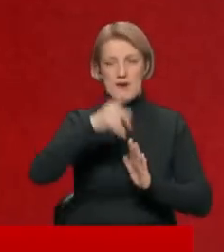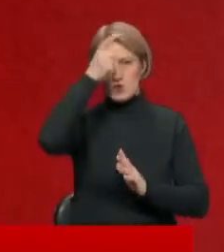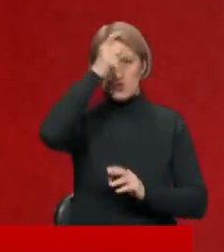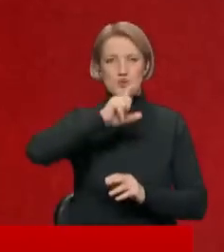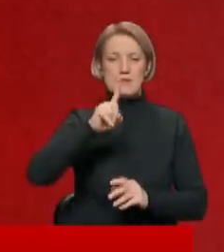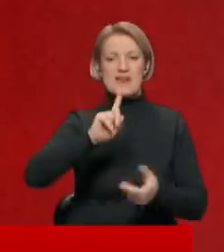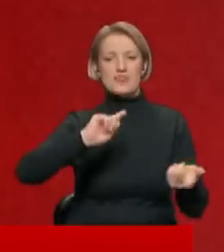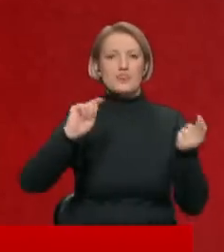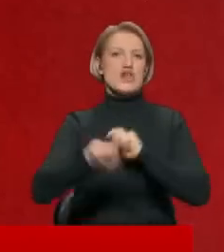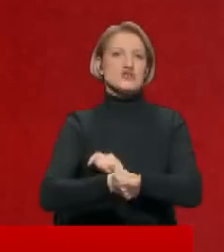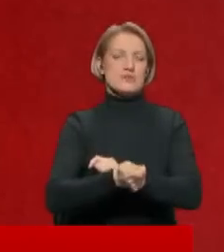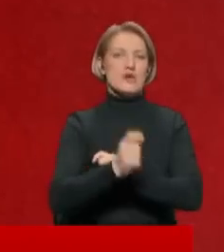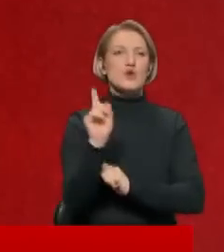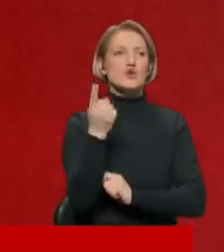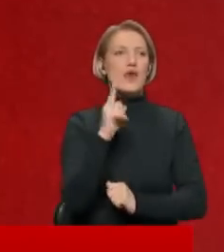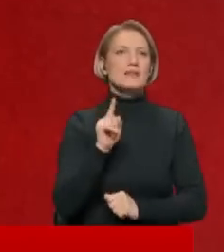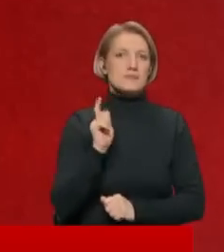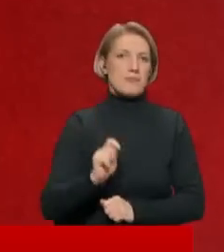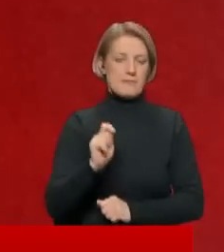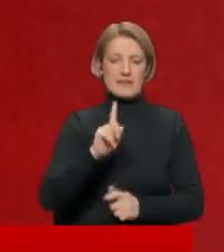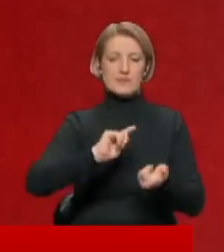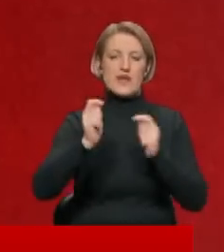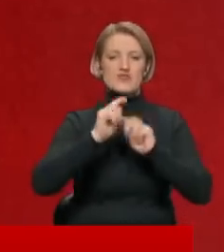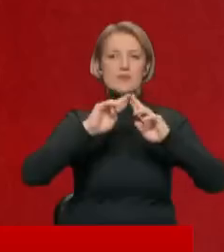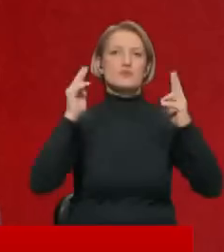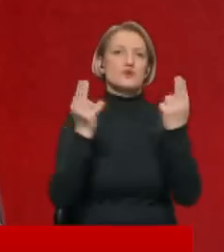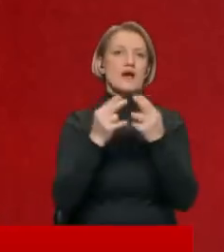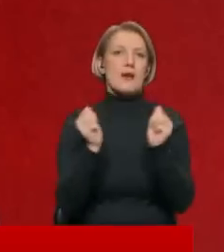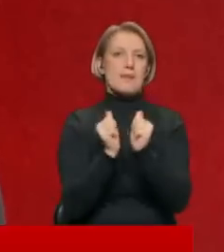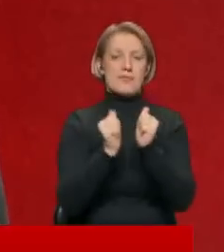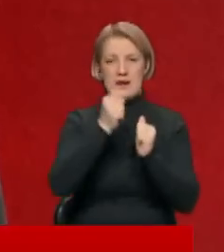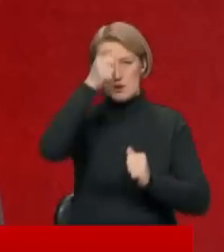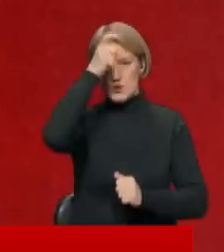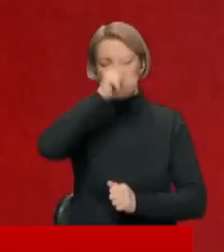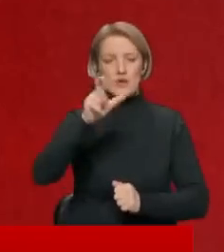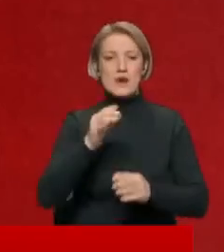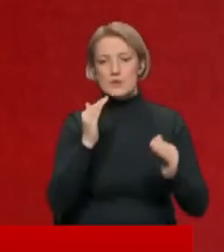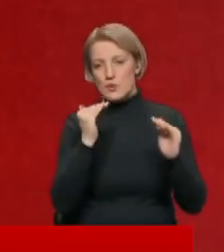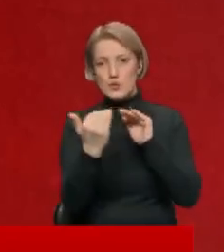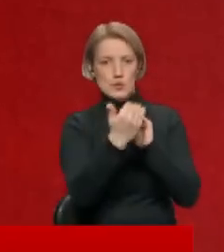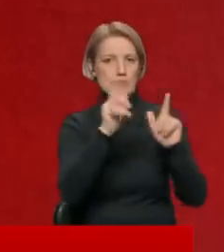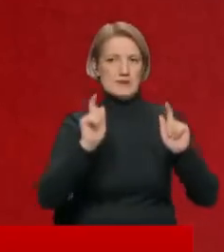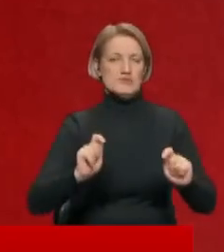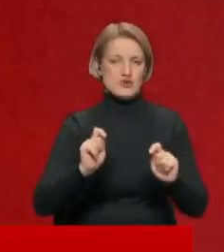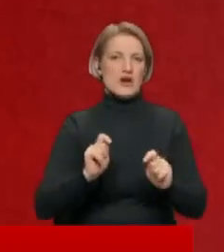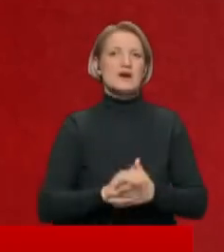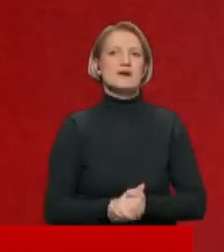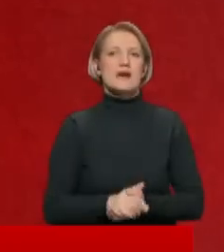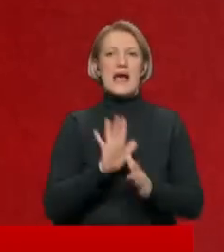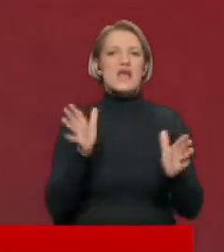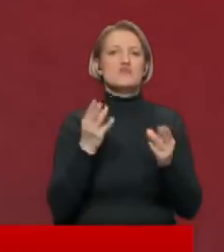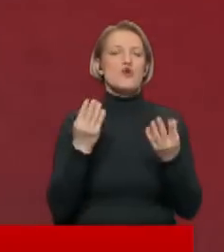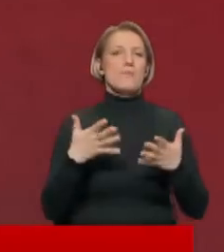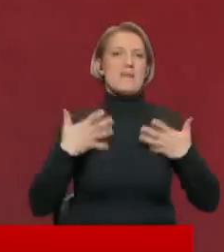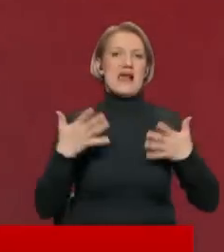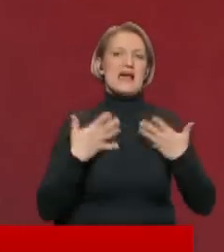Türkiye'de bir değişimi yönetebilecek değişen Dünya ile beraber Türkiye'nin senkronizasyonunu sağlayacak uyumlu sağlayacak en